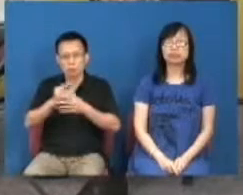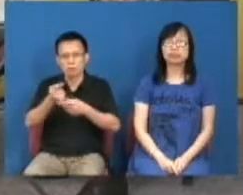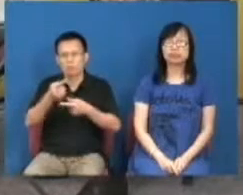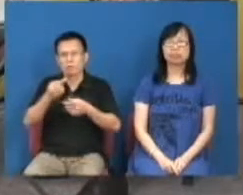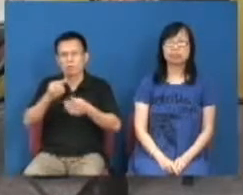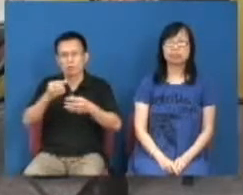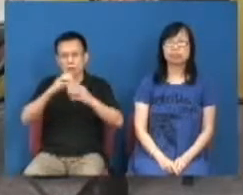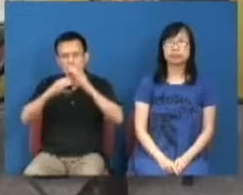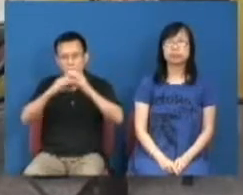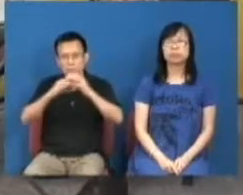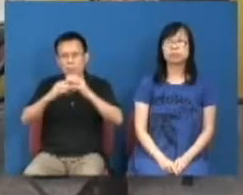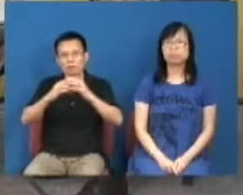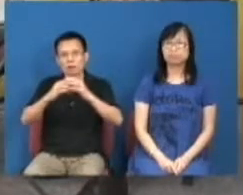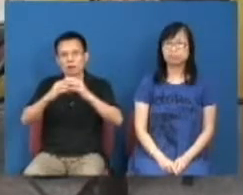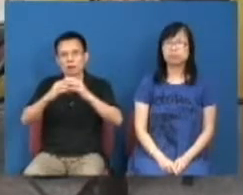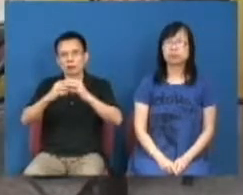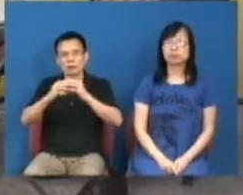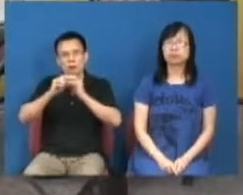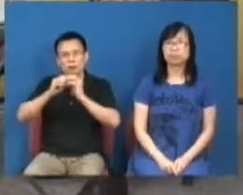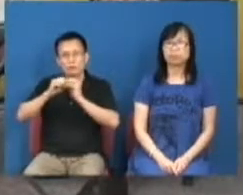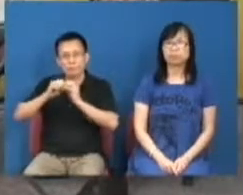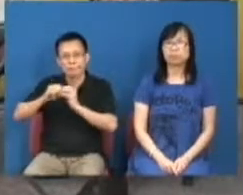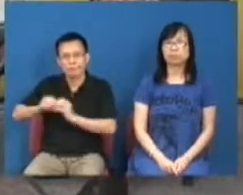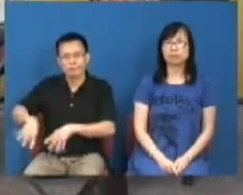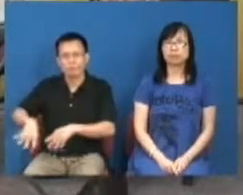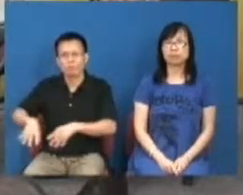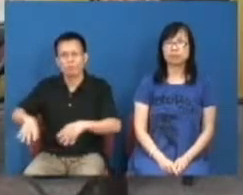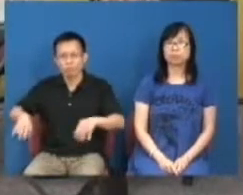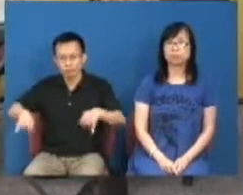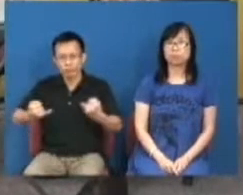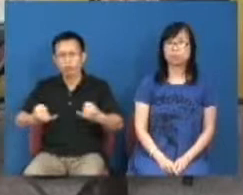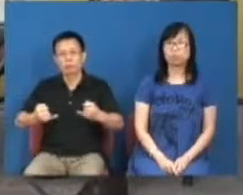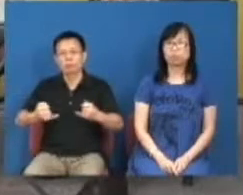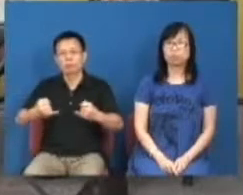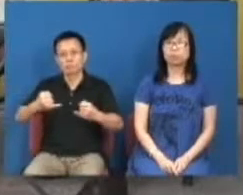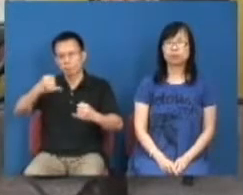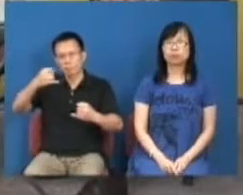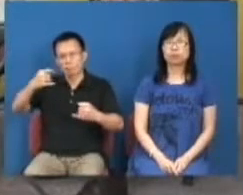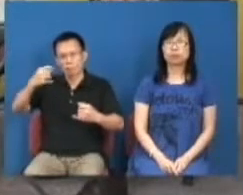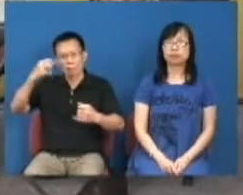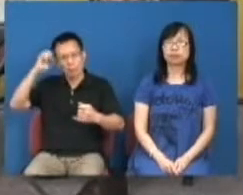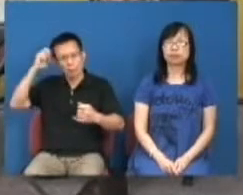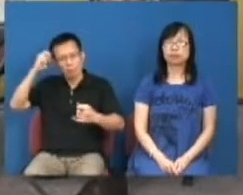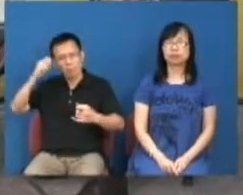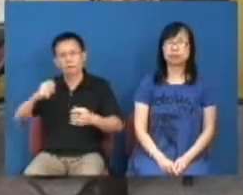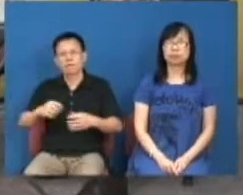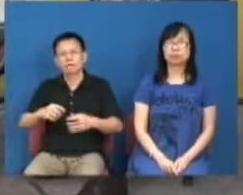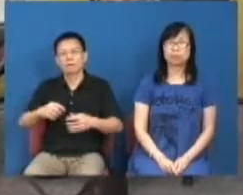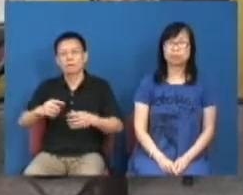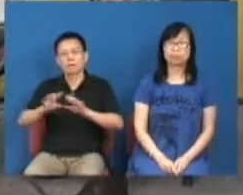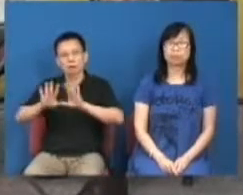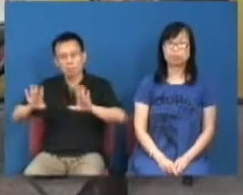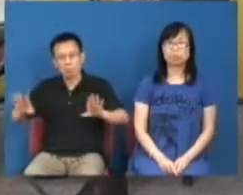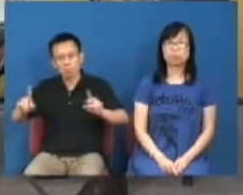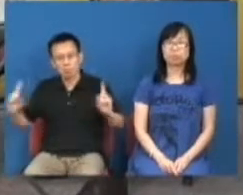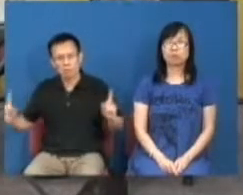啦。 嗯。 放棄大家對抗的信念。大家要有一個